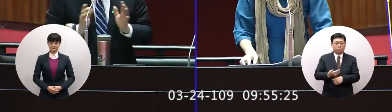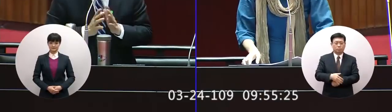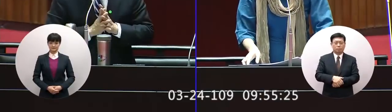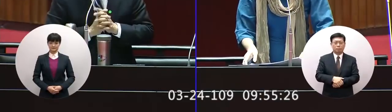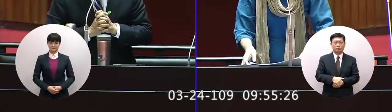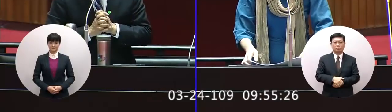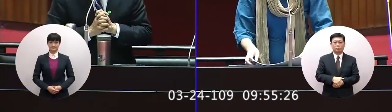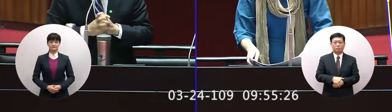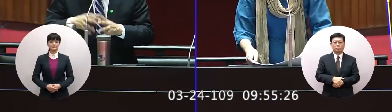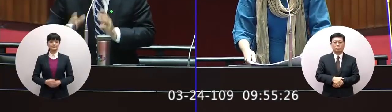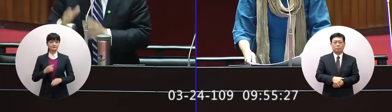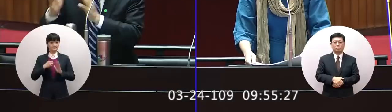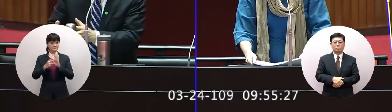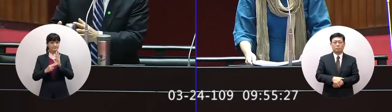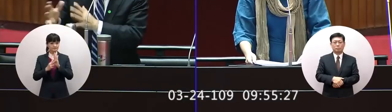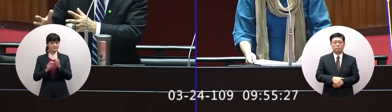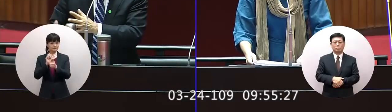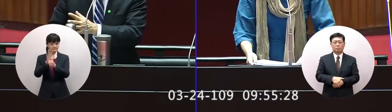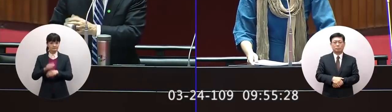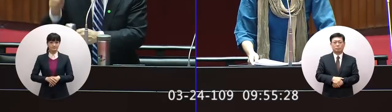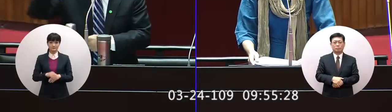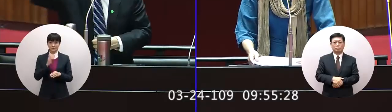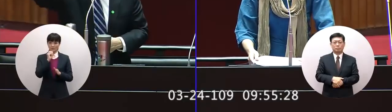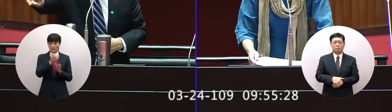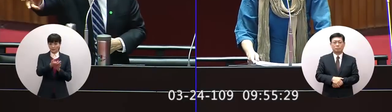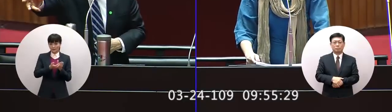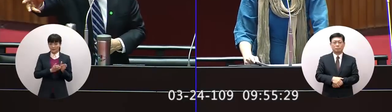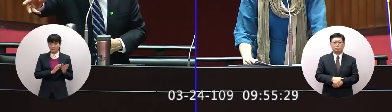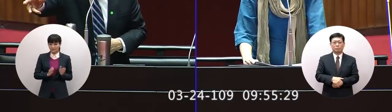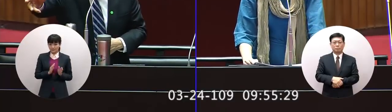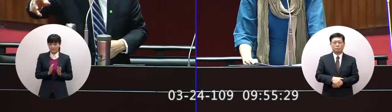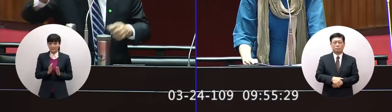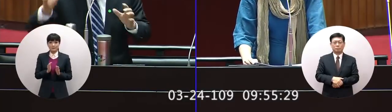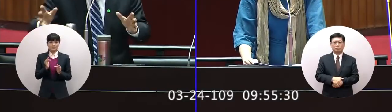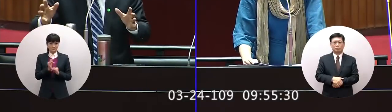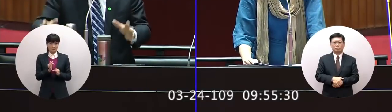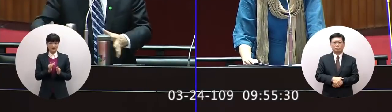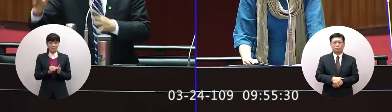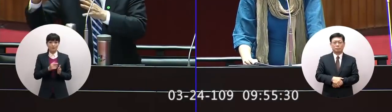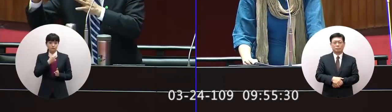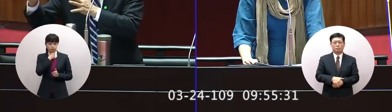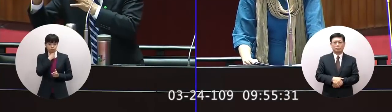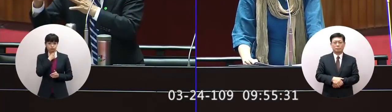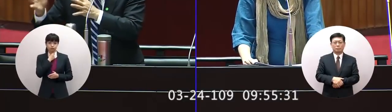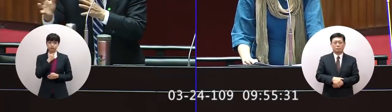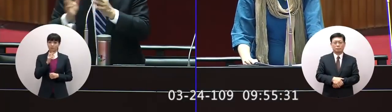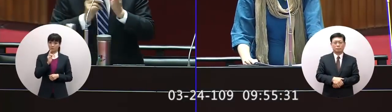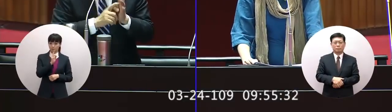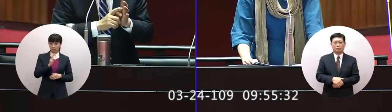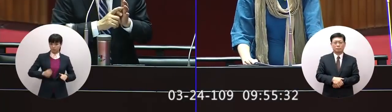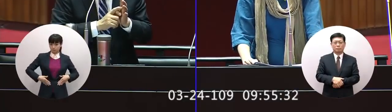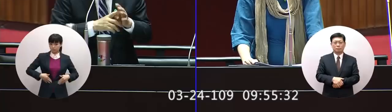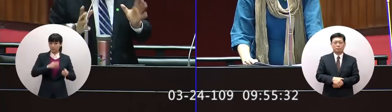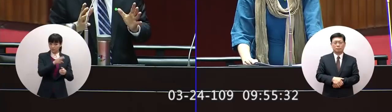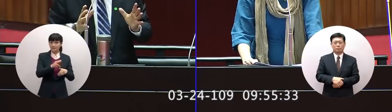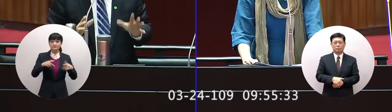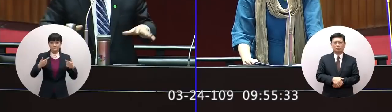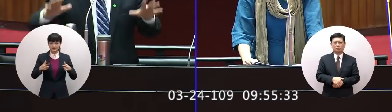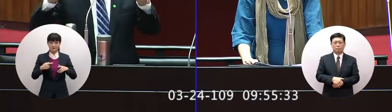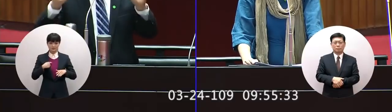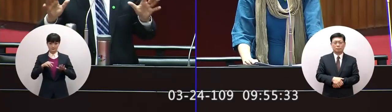应该委员是这样说，不是为了超前部署来发布紧急命令，是我们现在已经一步一步超前部